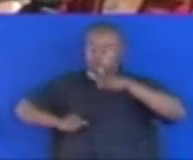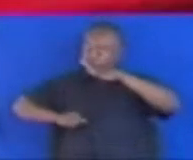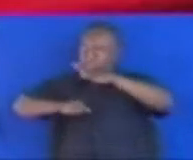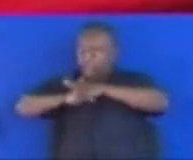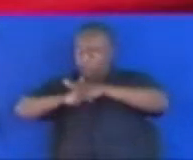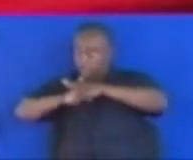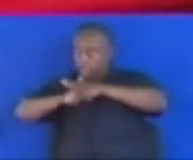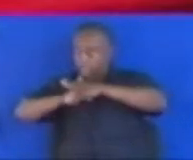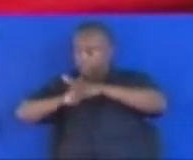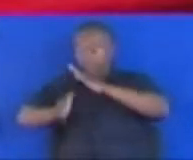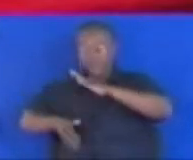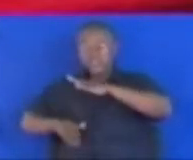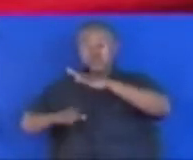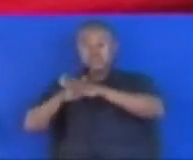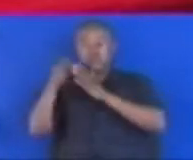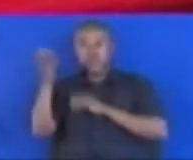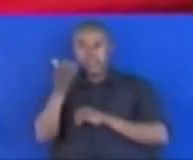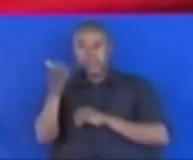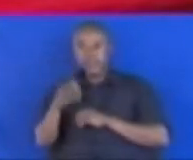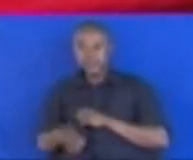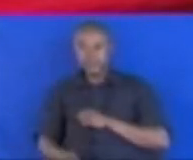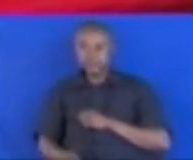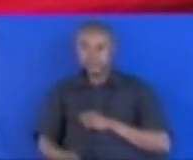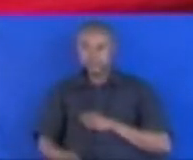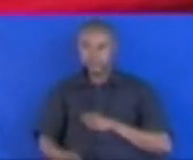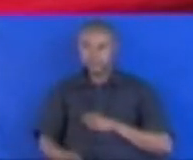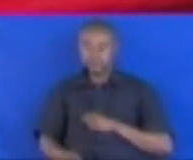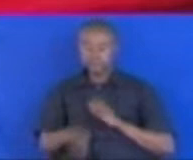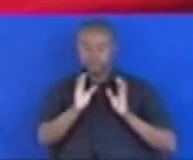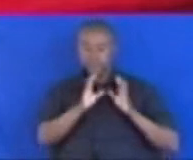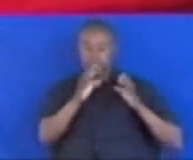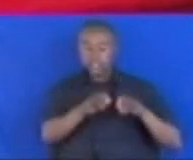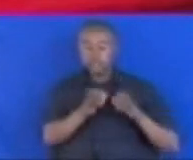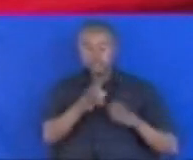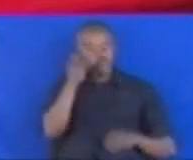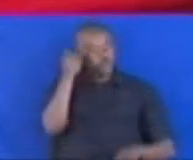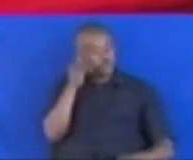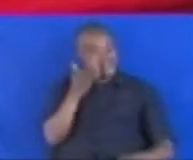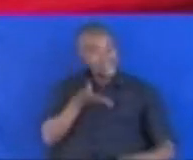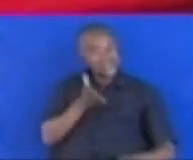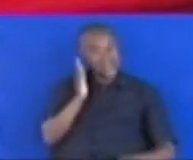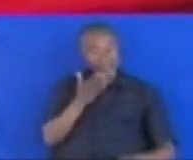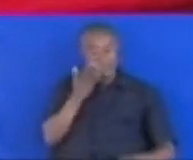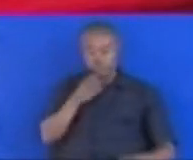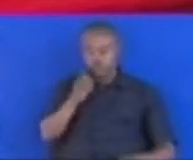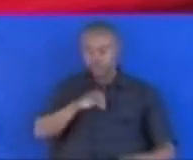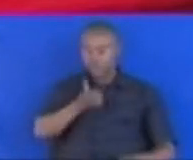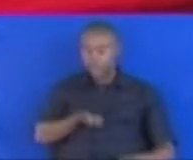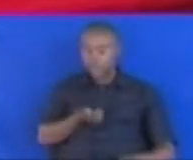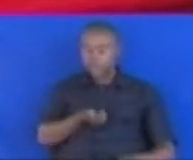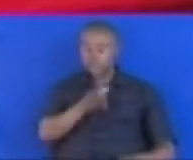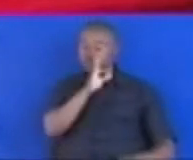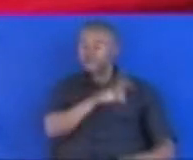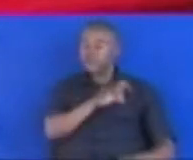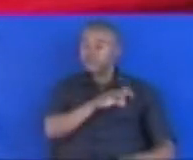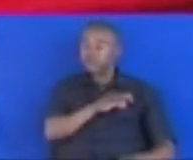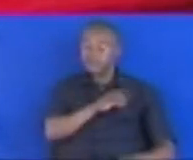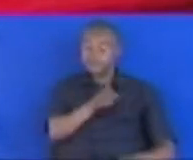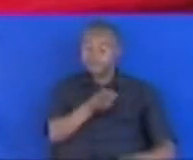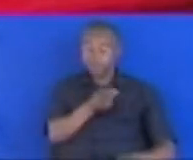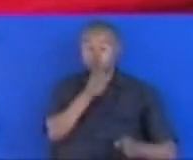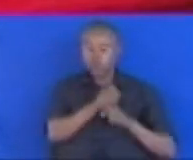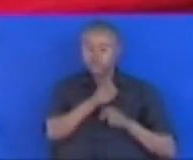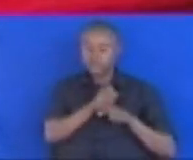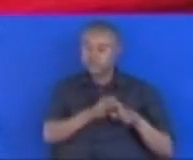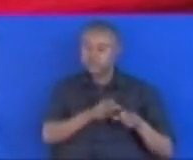jamii. Hivyo basi kamati inashauri serikali itoe vibali vya ajira kwa watumishi